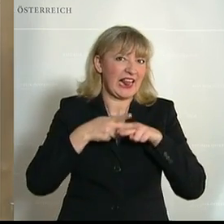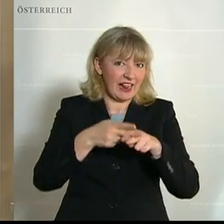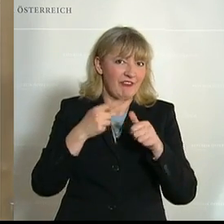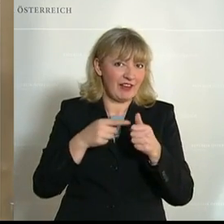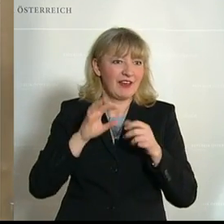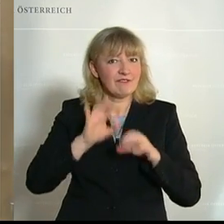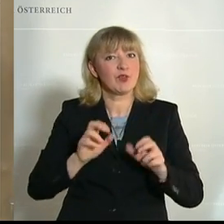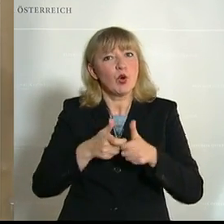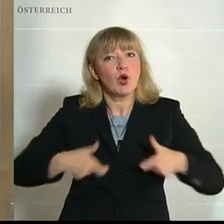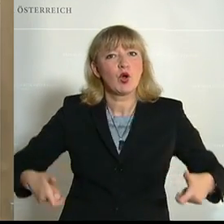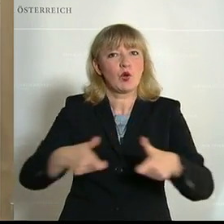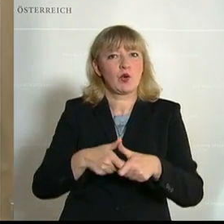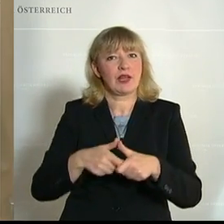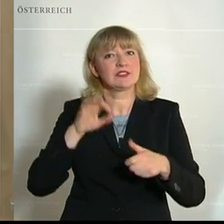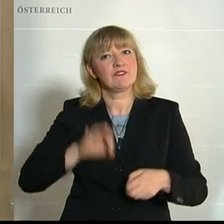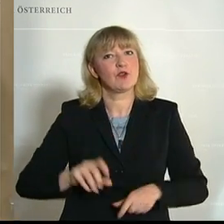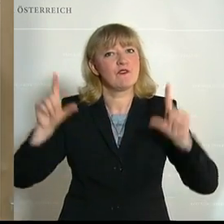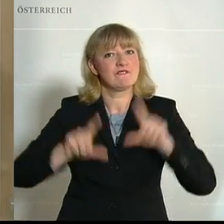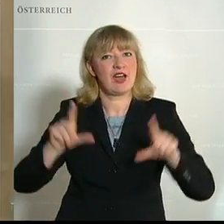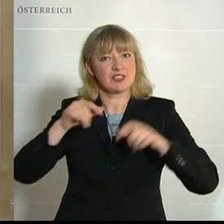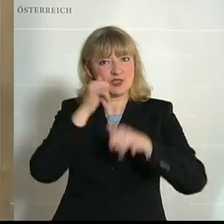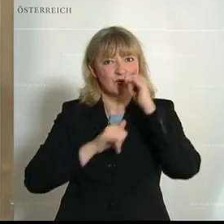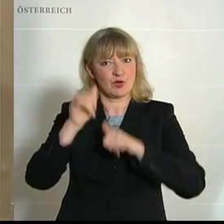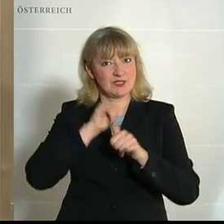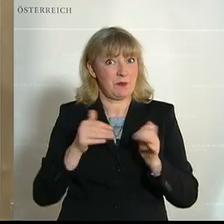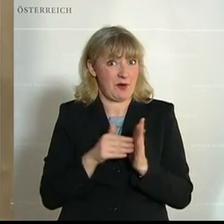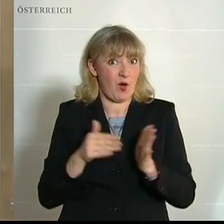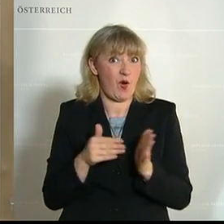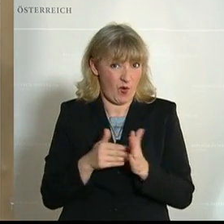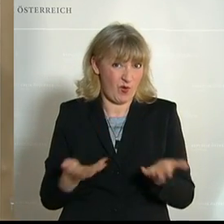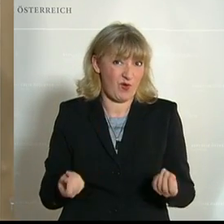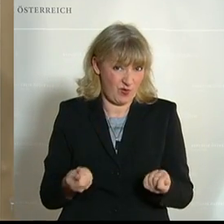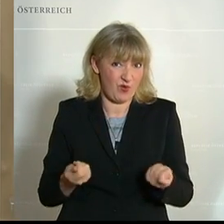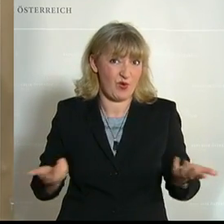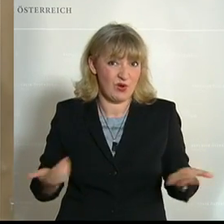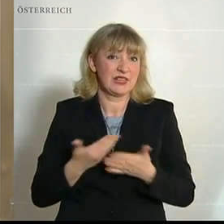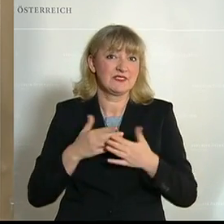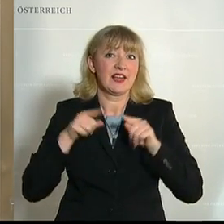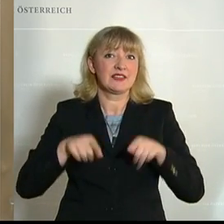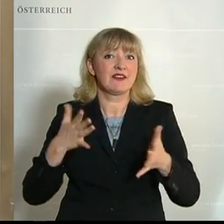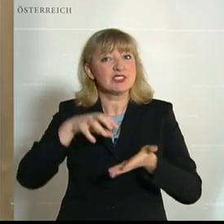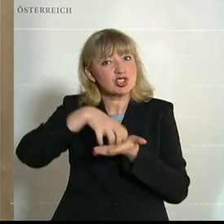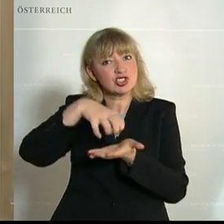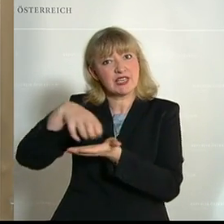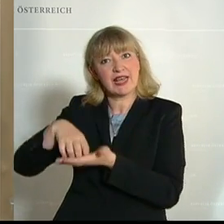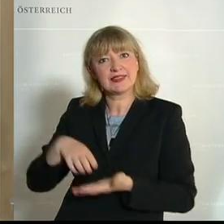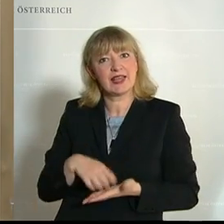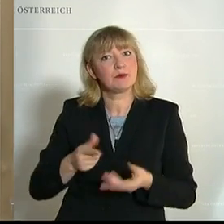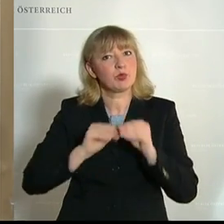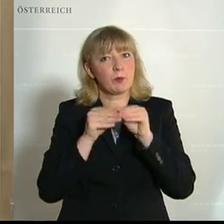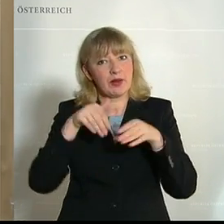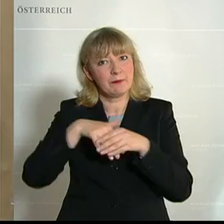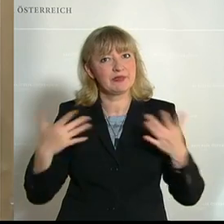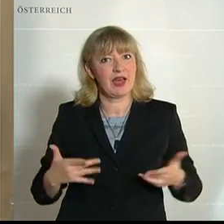wir für den Kongress und für den Veranstaltungstourismus dringend brauchen. Denn gerade da haben wir in den Städten das